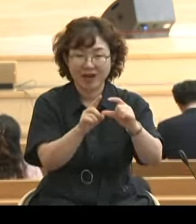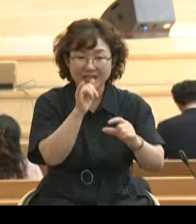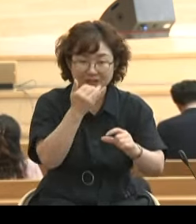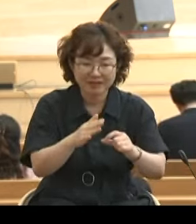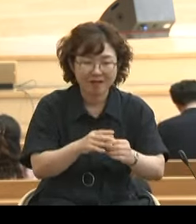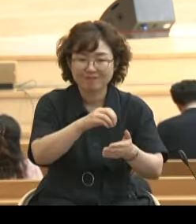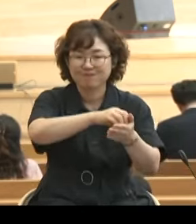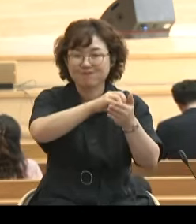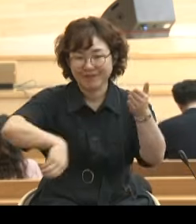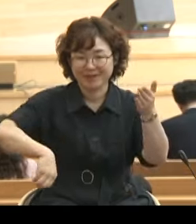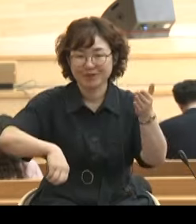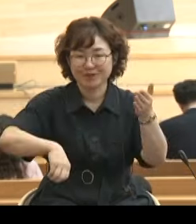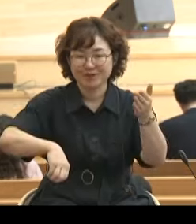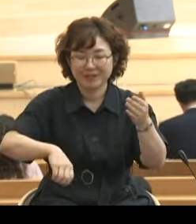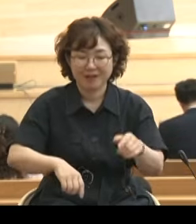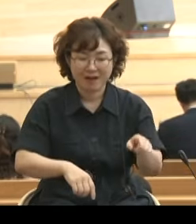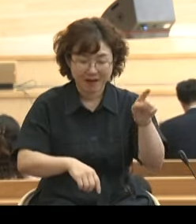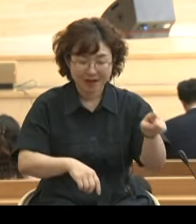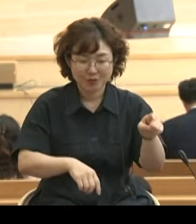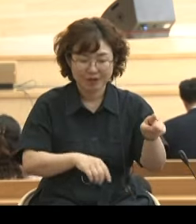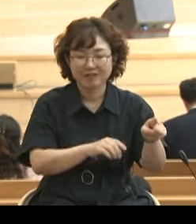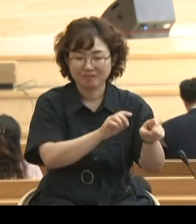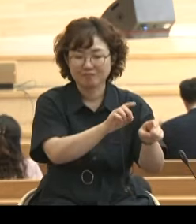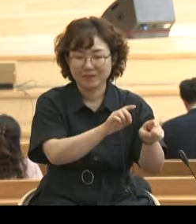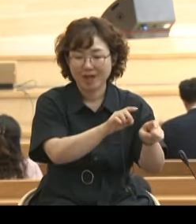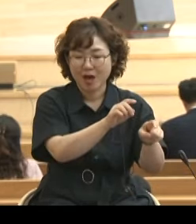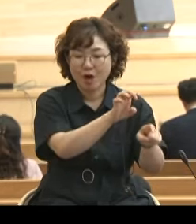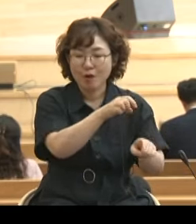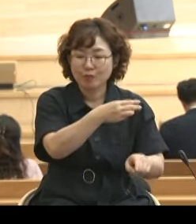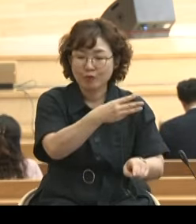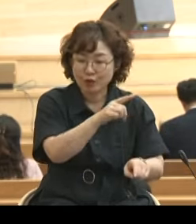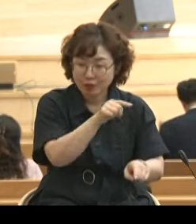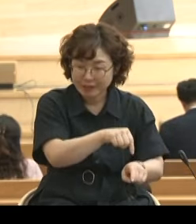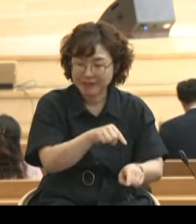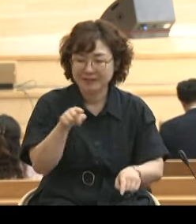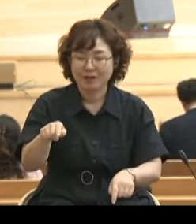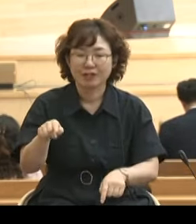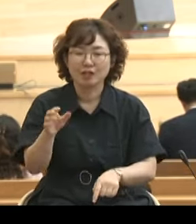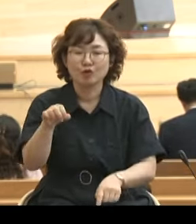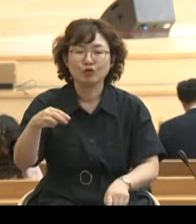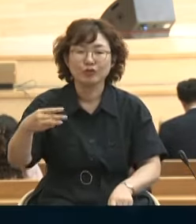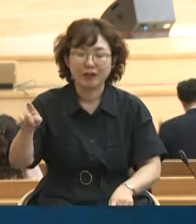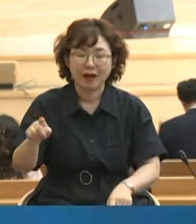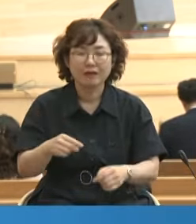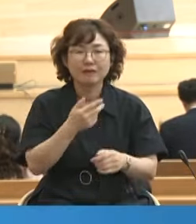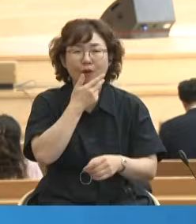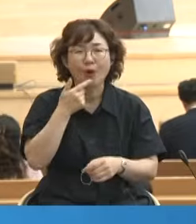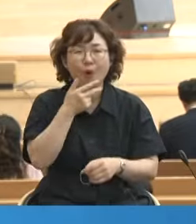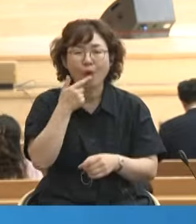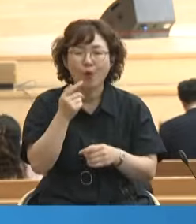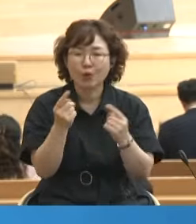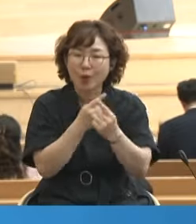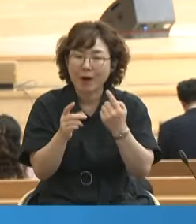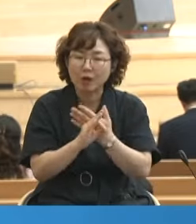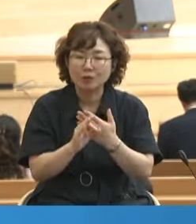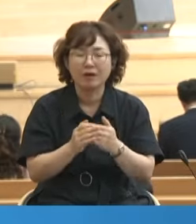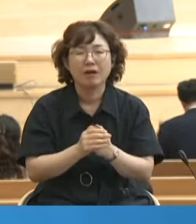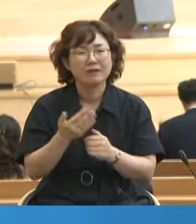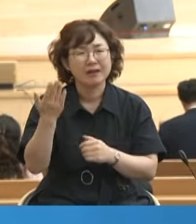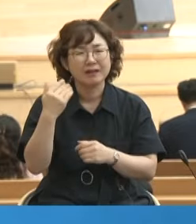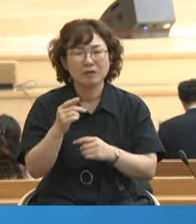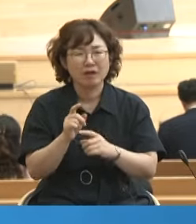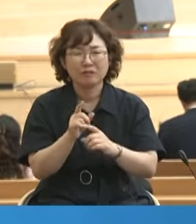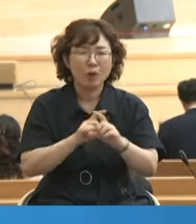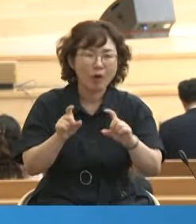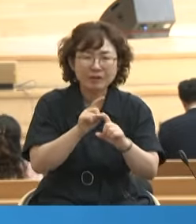떼내버렸어. 한쪽에는 플러스, 또 한쪽에는 울트라. 영어로 말하면 예전에는 no more beyond,